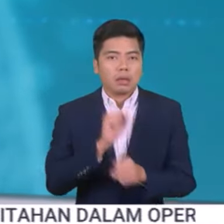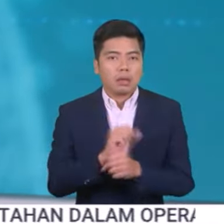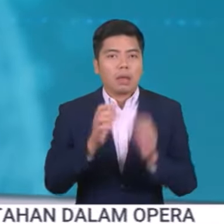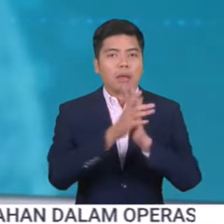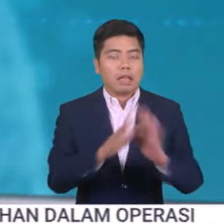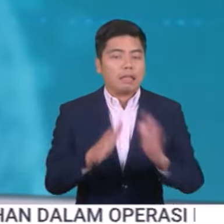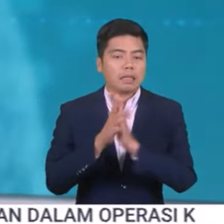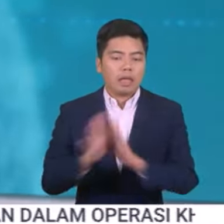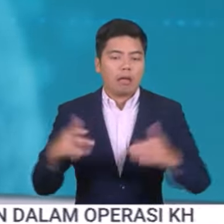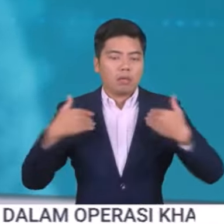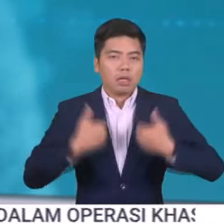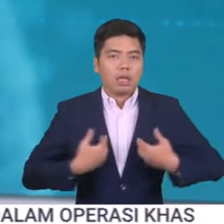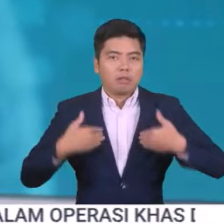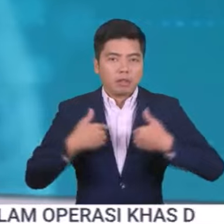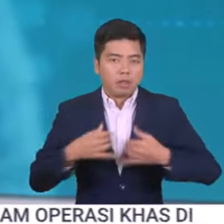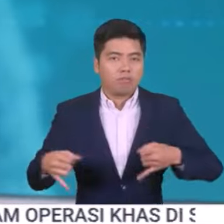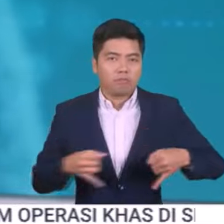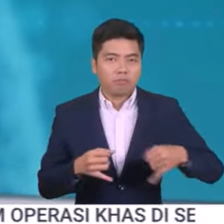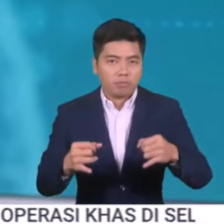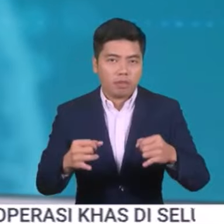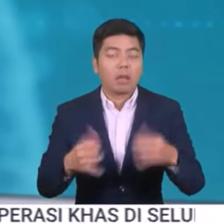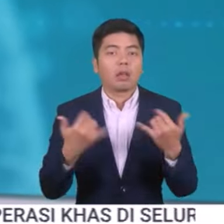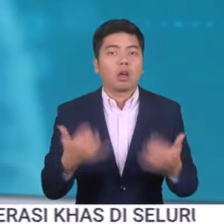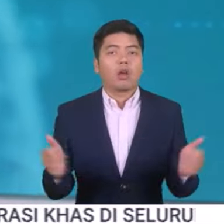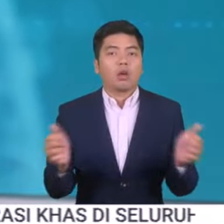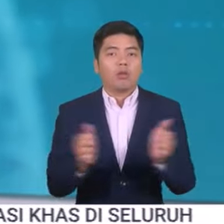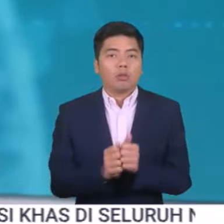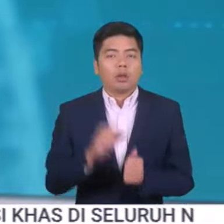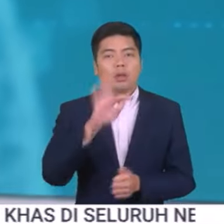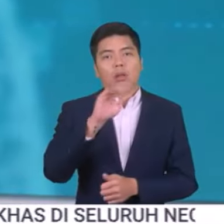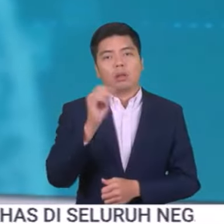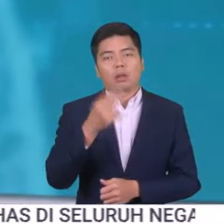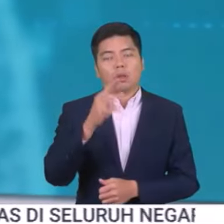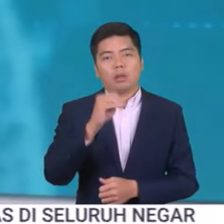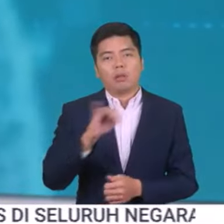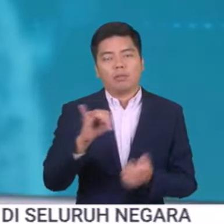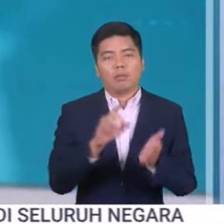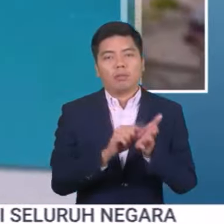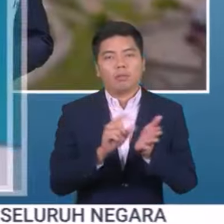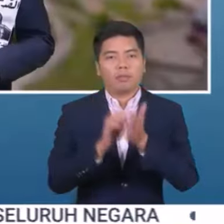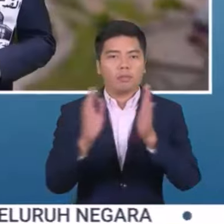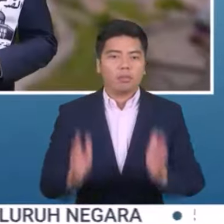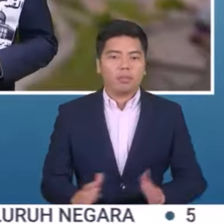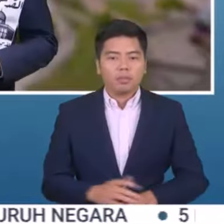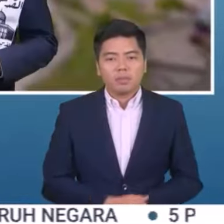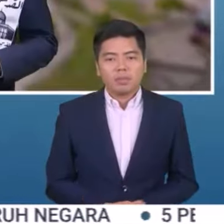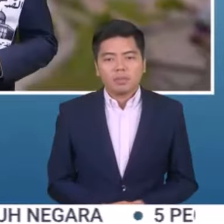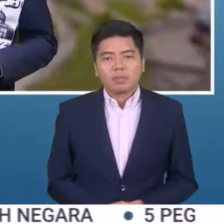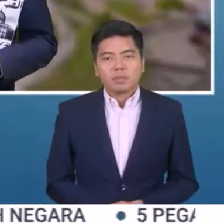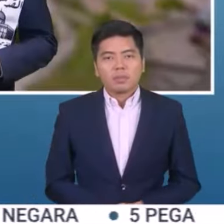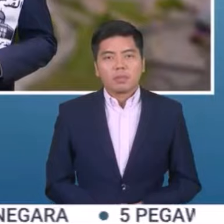kerja-kerja menyelamat haiwan jalanan. Perinciannya bersama Fahmi Muhammad Nur.